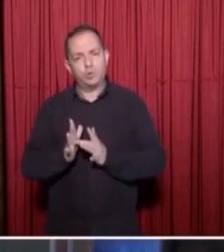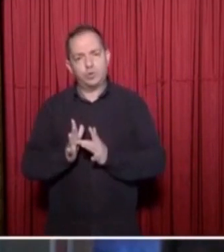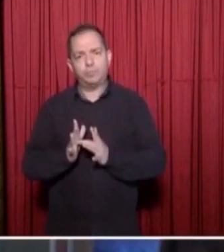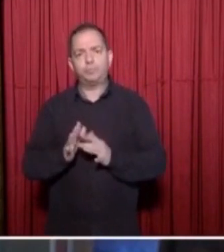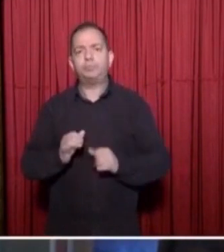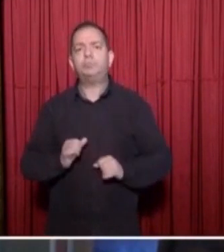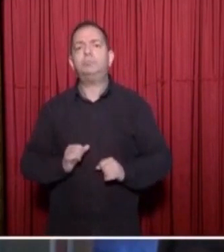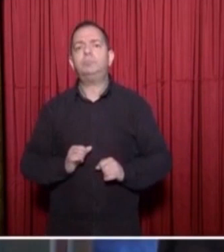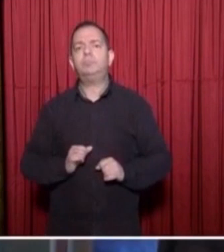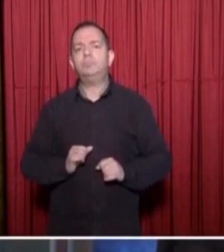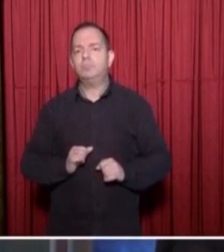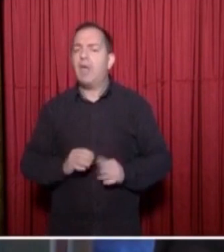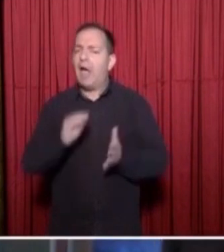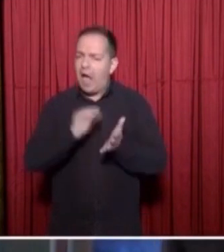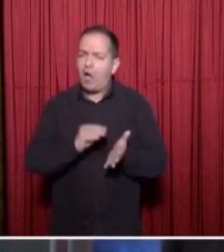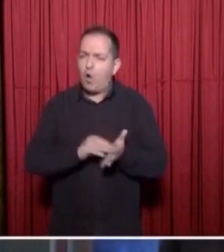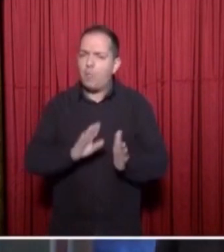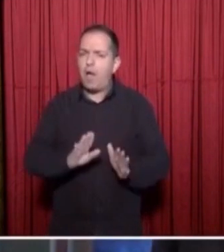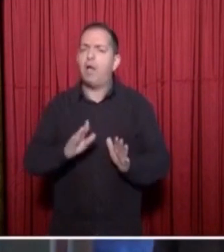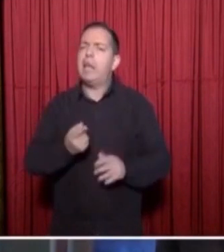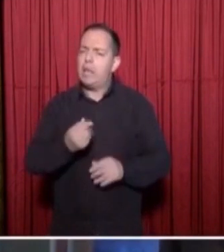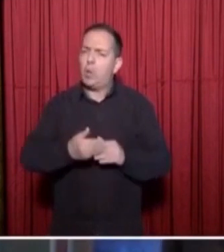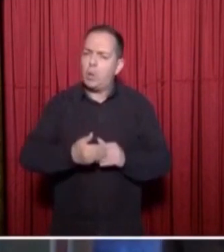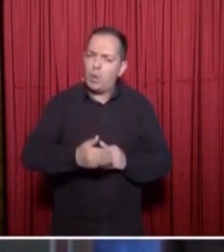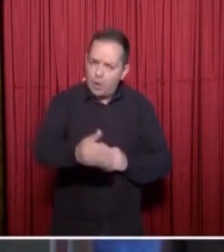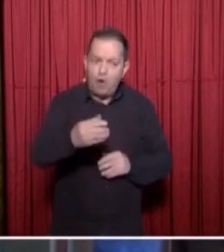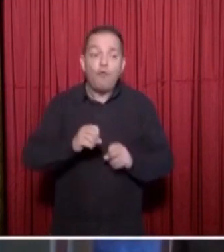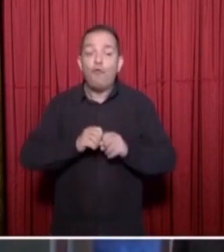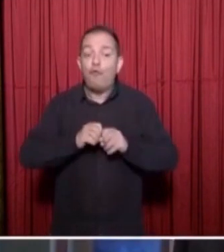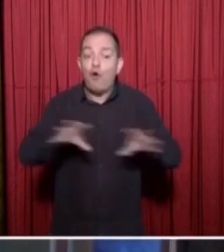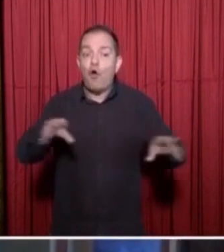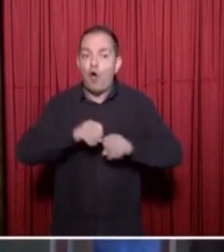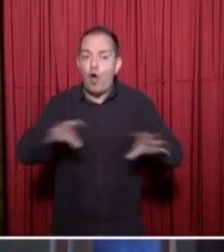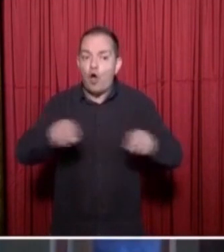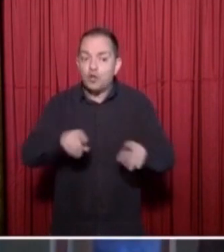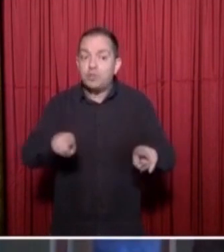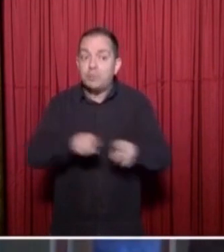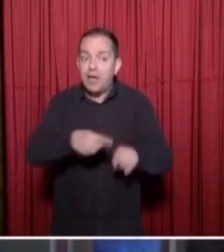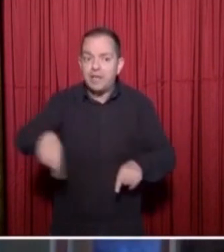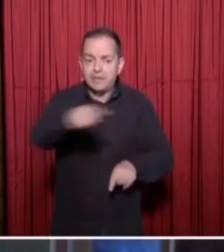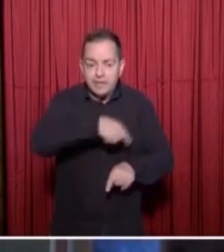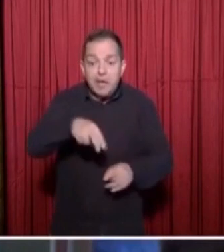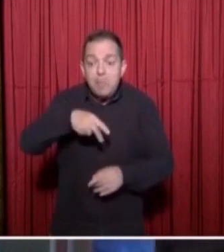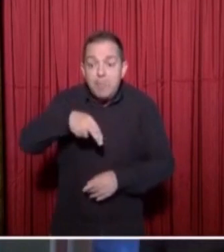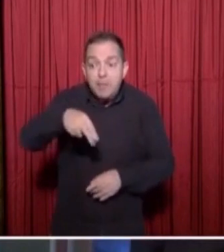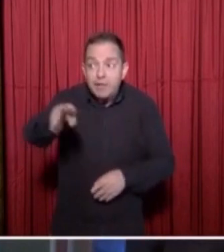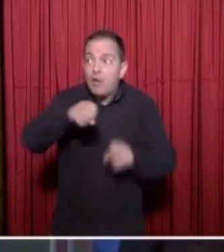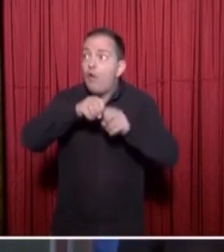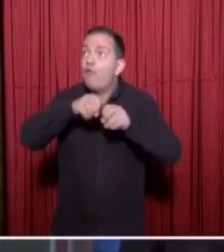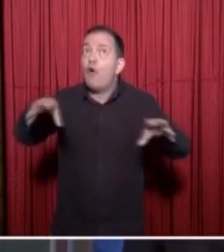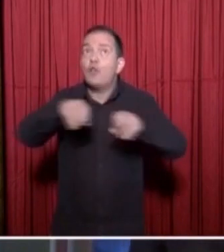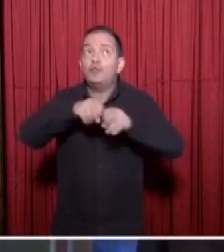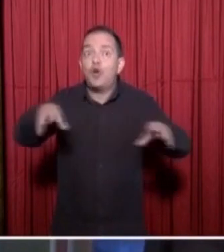Ιησούς, έτη μικρών χρόνων, το φως με θυμώνεστη, περιπατείτε ως το φως